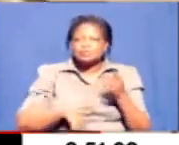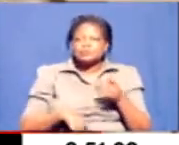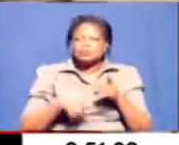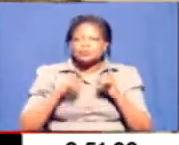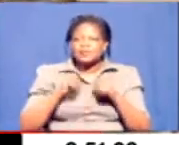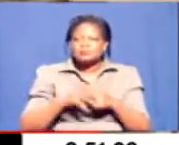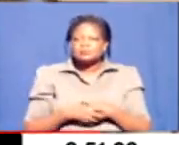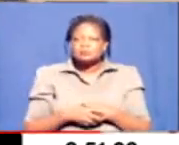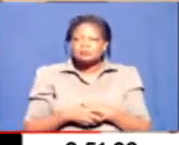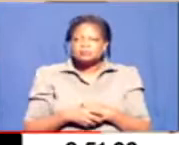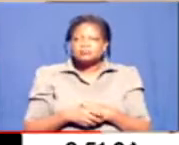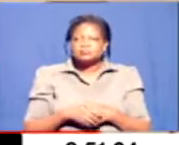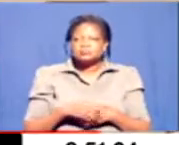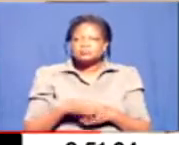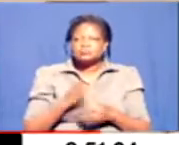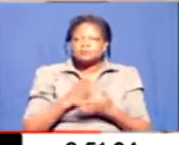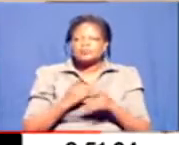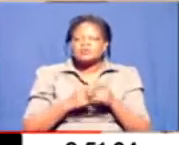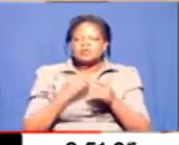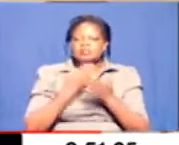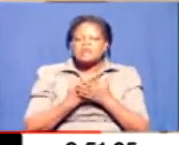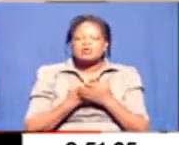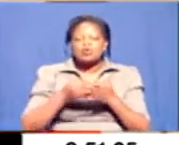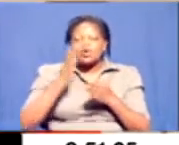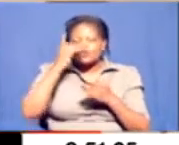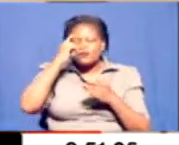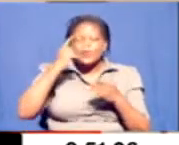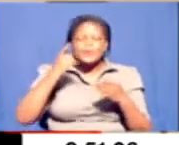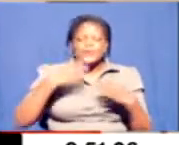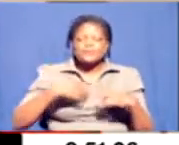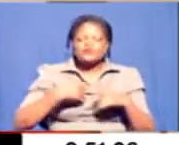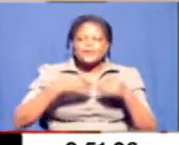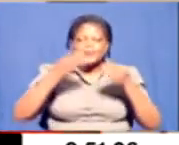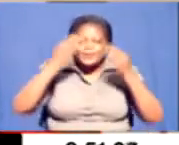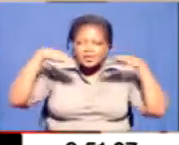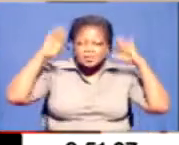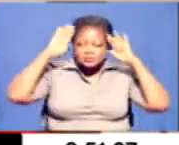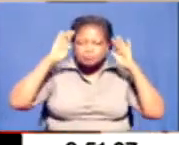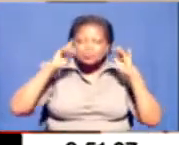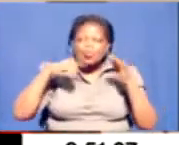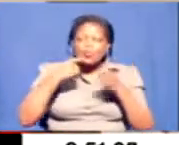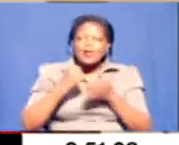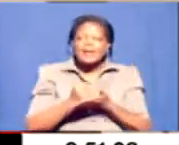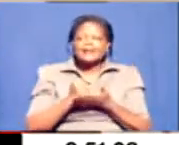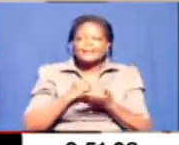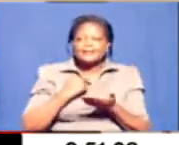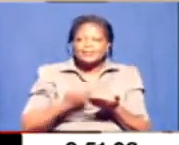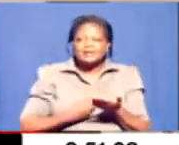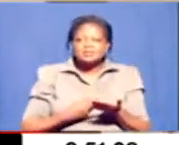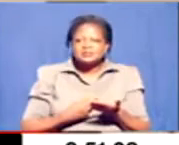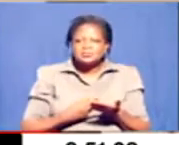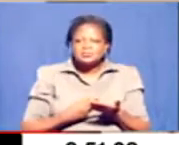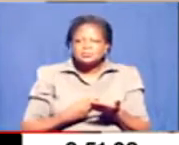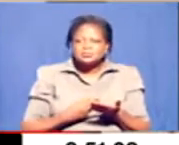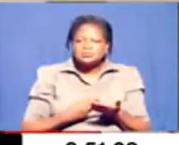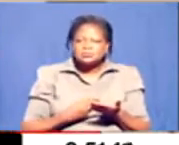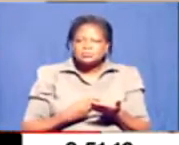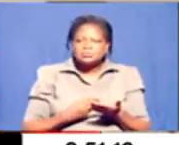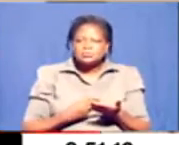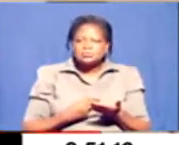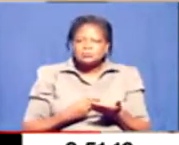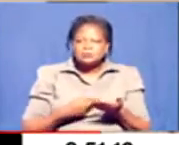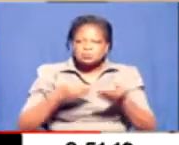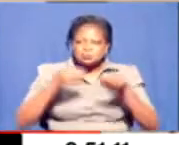So nashukuru Mungu sababu ya mwenzetu kutoka sehemu ya Brazil ambaye alisimu hiyo mask fly folder kufunga